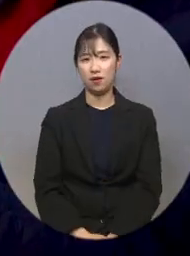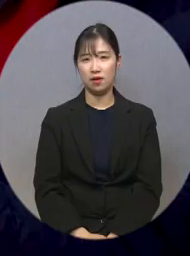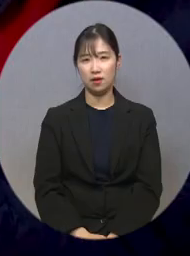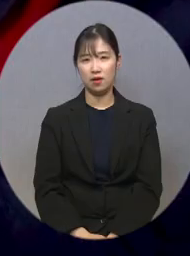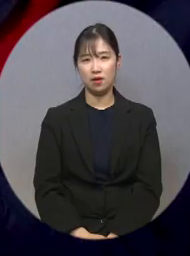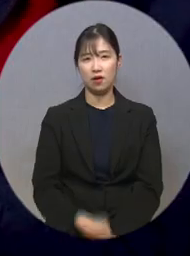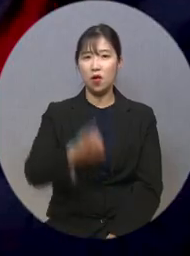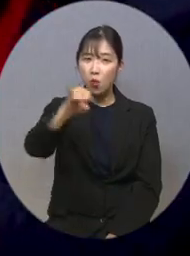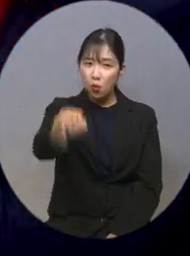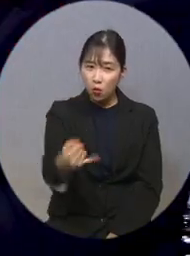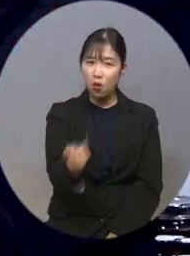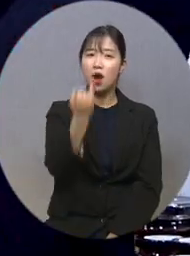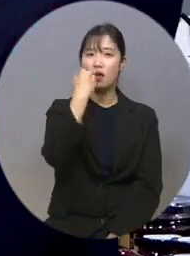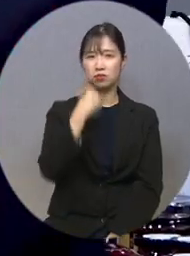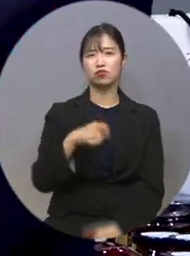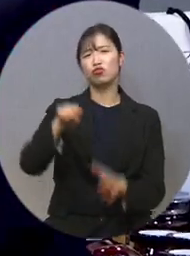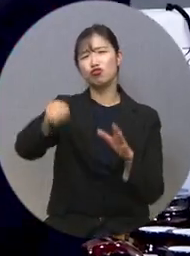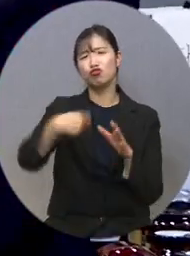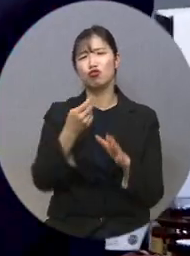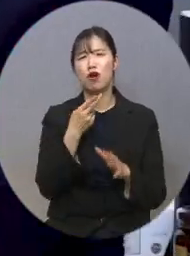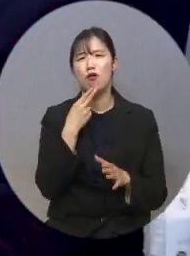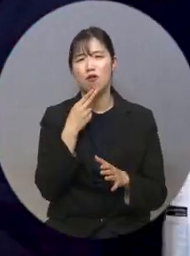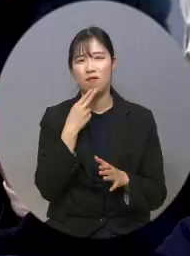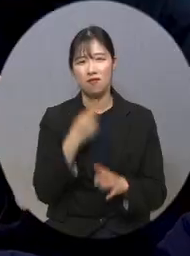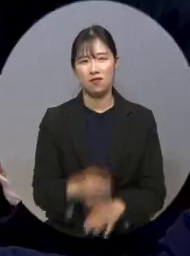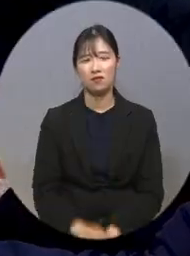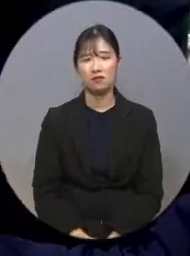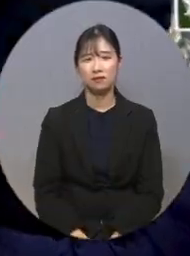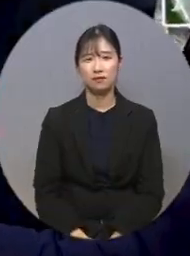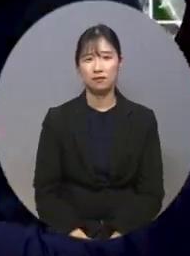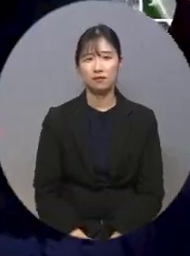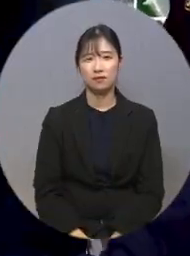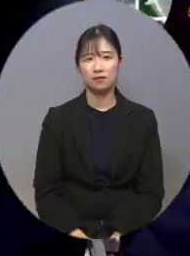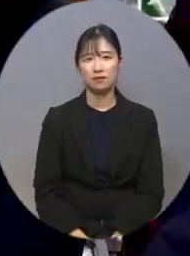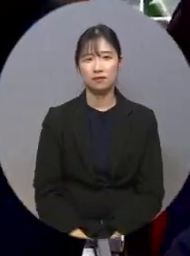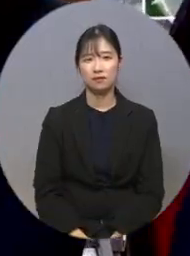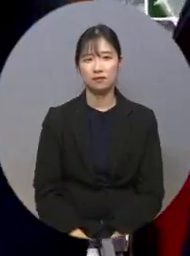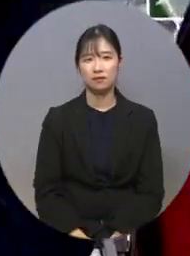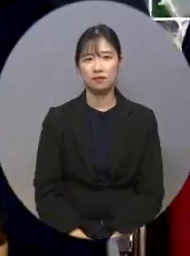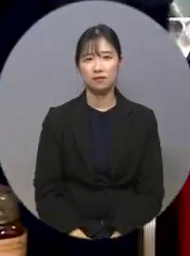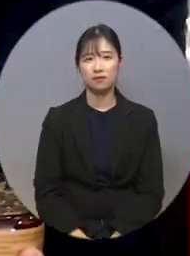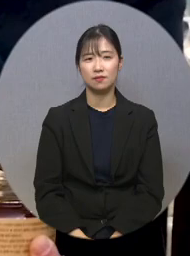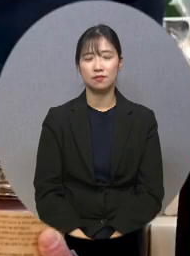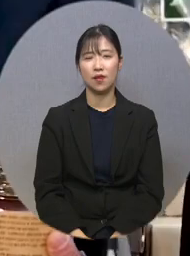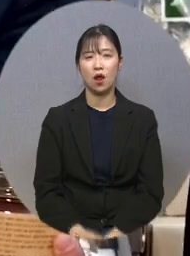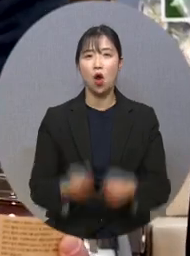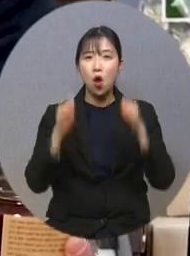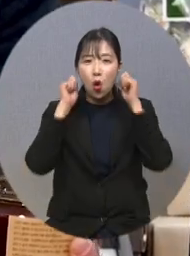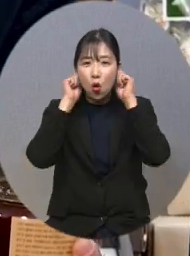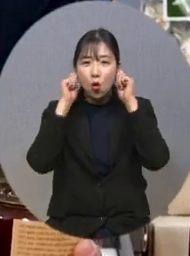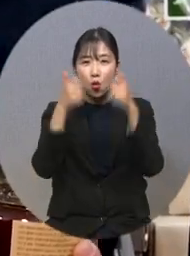손가락으로 찍어도 숙소가 준비가 안 돼가지고 이야 가마솥에 네.